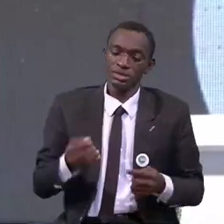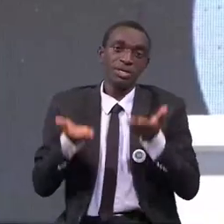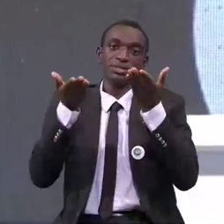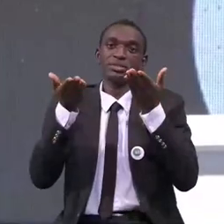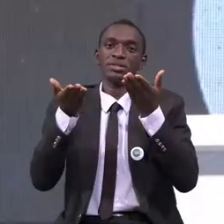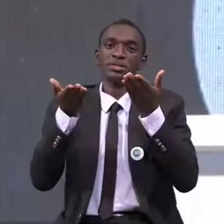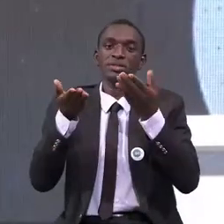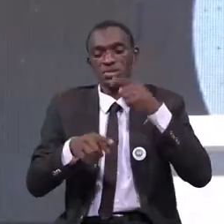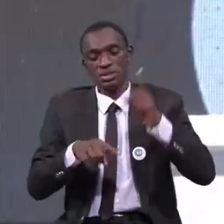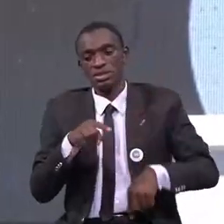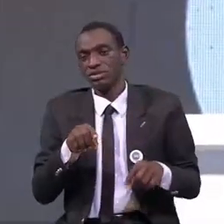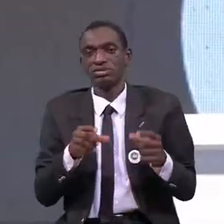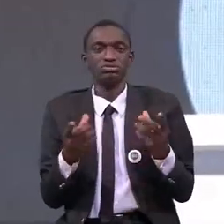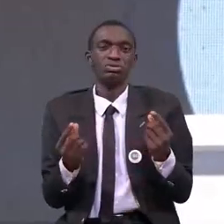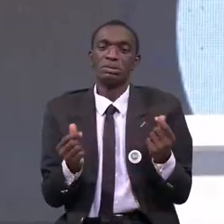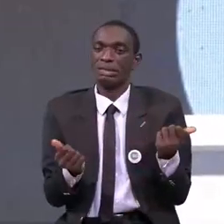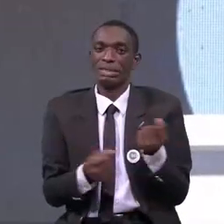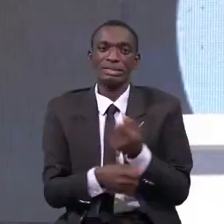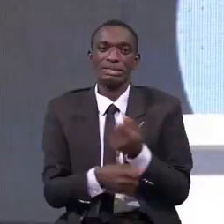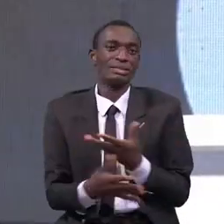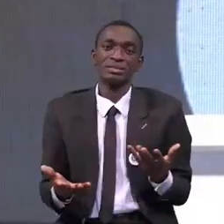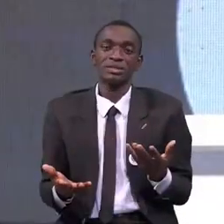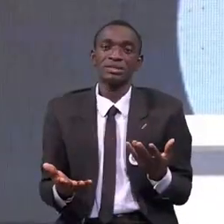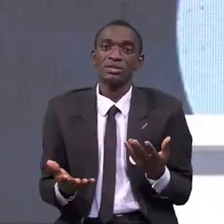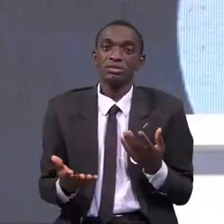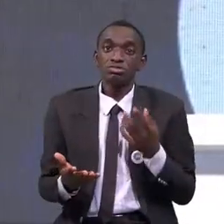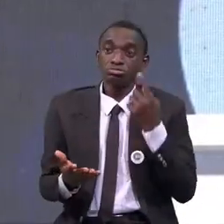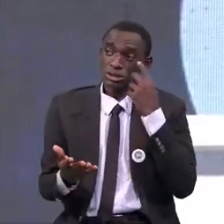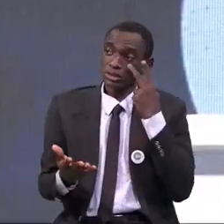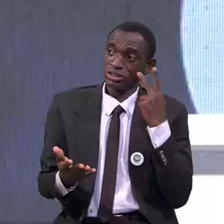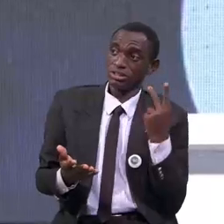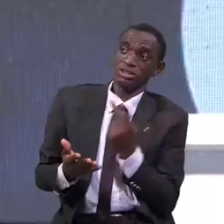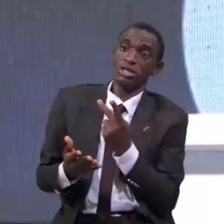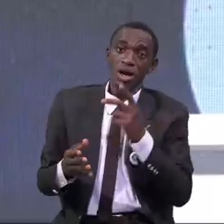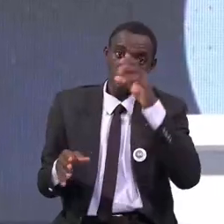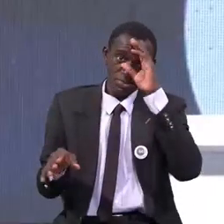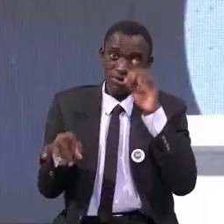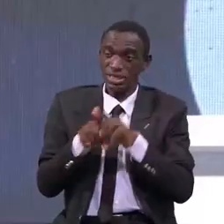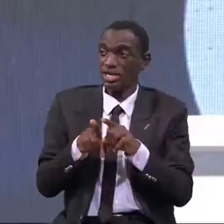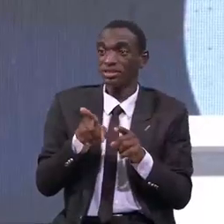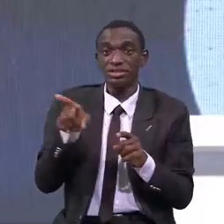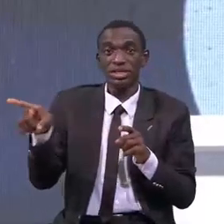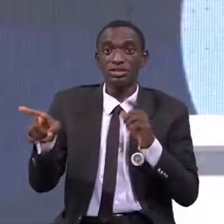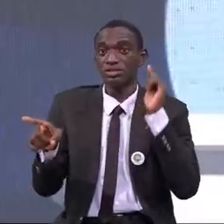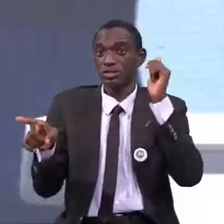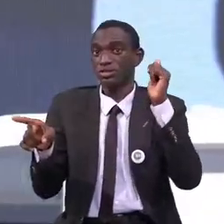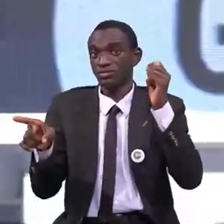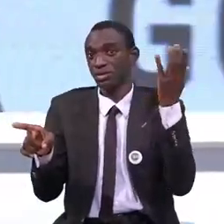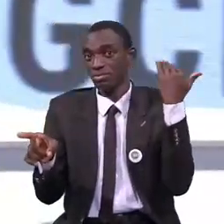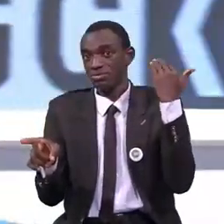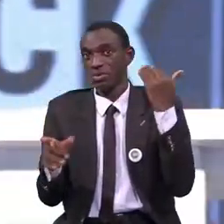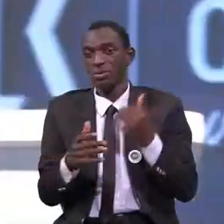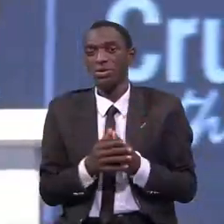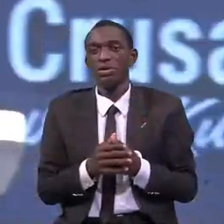me lever je ne peux rien faire est-ce que vous avez écouz le témoignage de notre frère